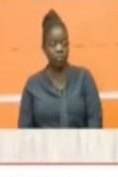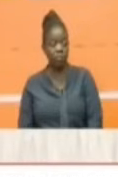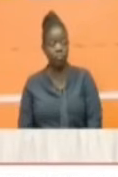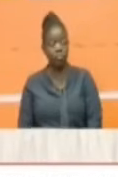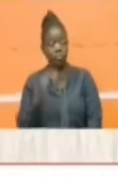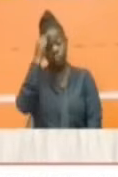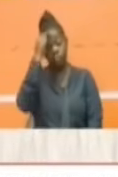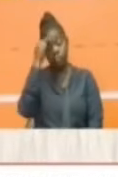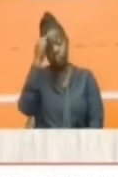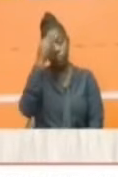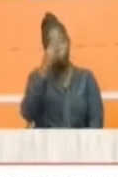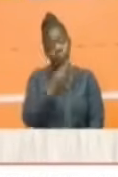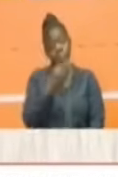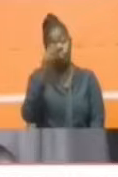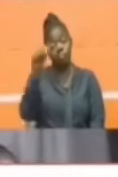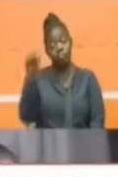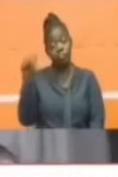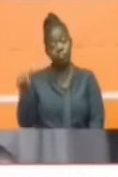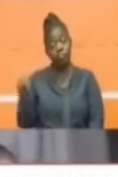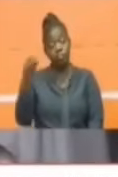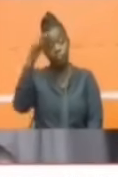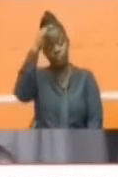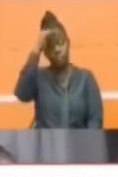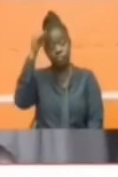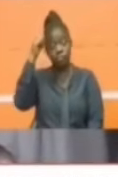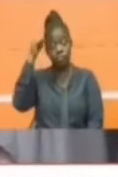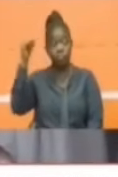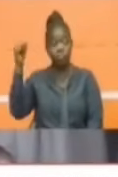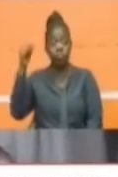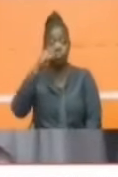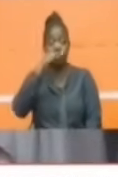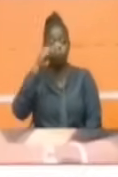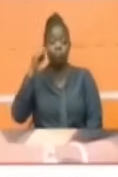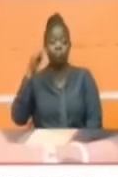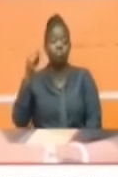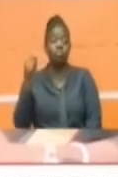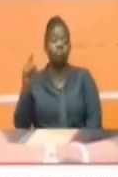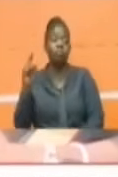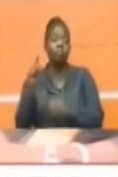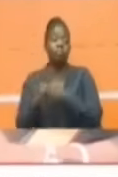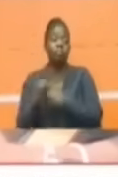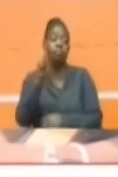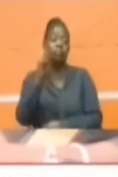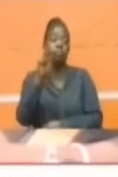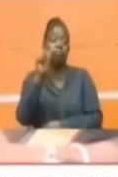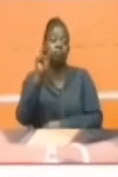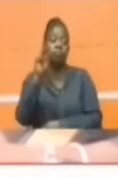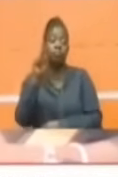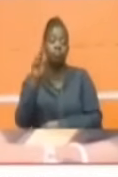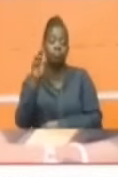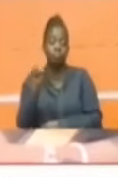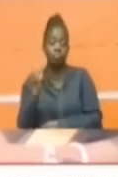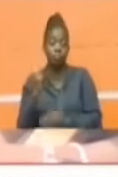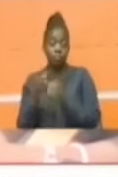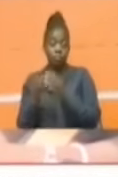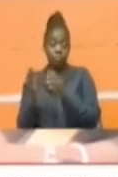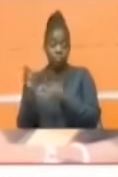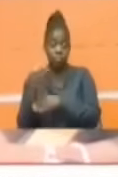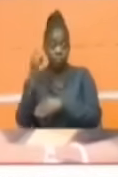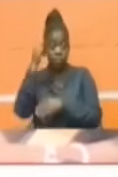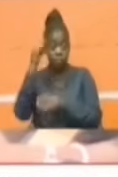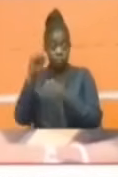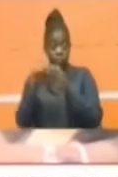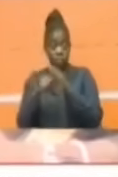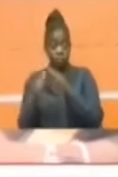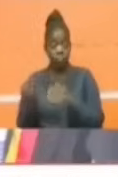Abayizi binansa musambi batikidwa mbanguliri ya sibo President Museveni erwata mu district kiboko amatikira akolebidwa minister mbezo ensonga za